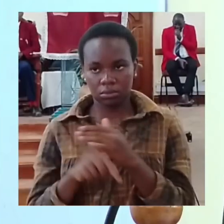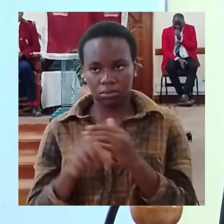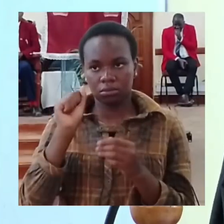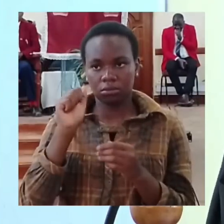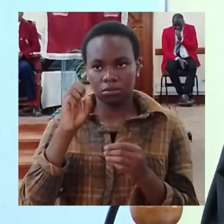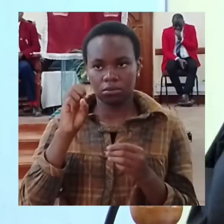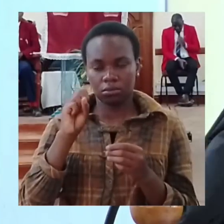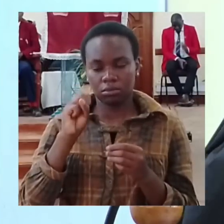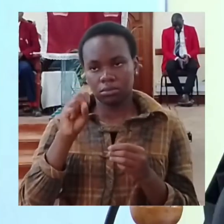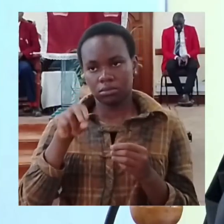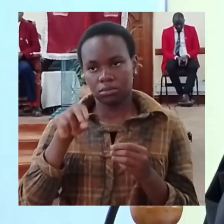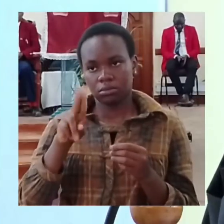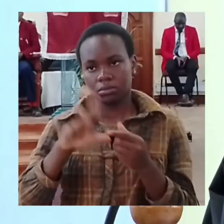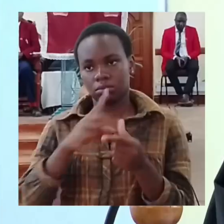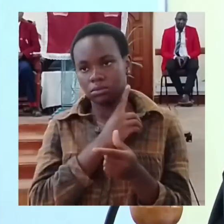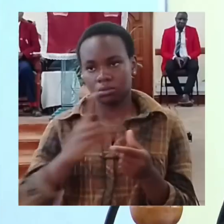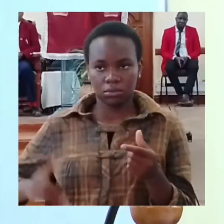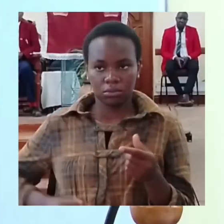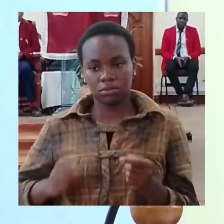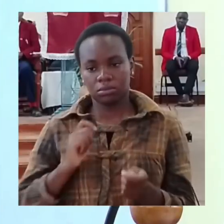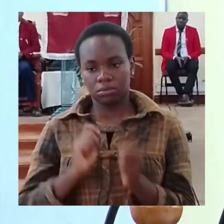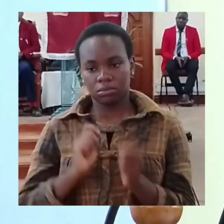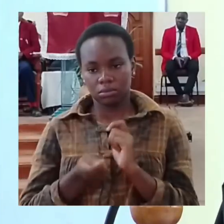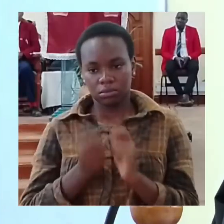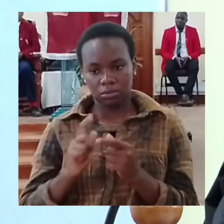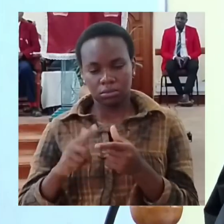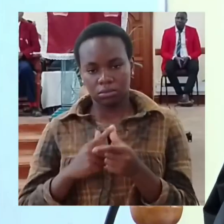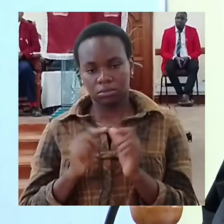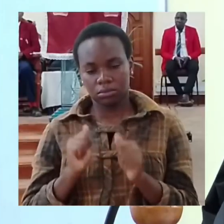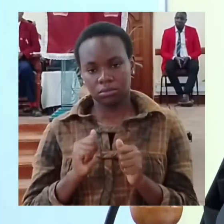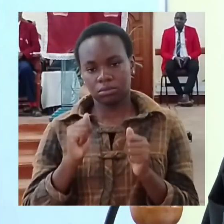nĩwe wahũraga kĩnanda roho mũũru agathiĩ.